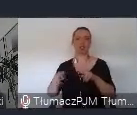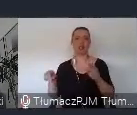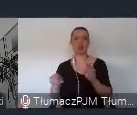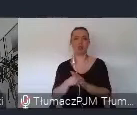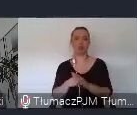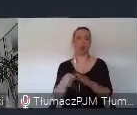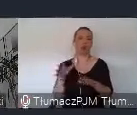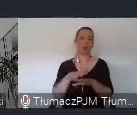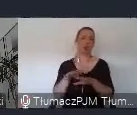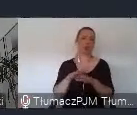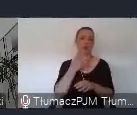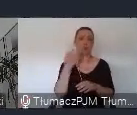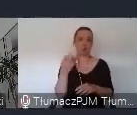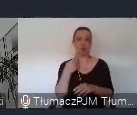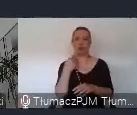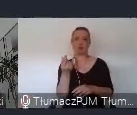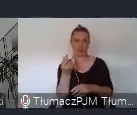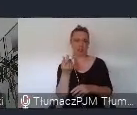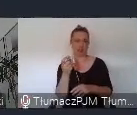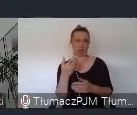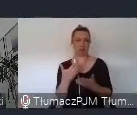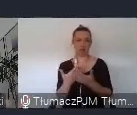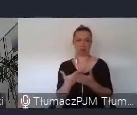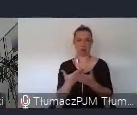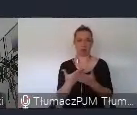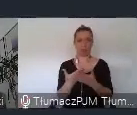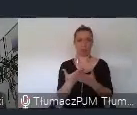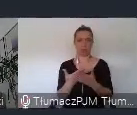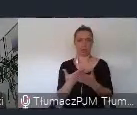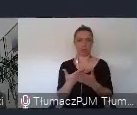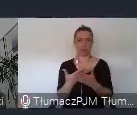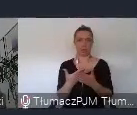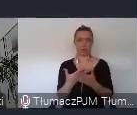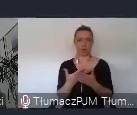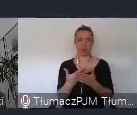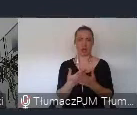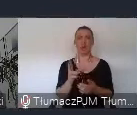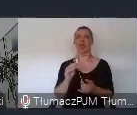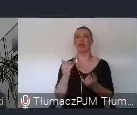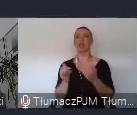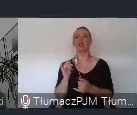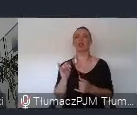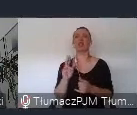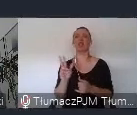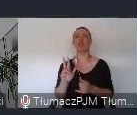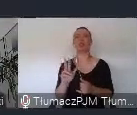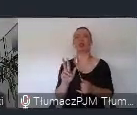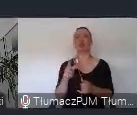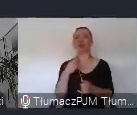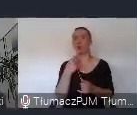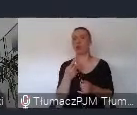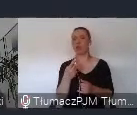chwilę, z czym to się wiąże. W każdym razie na pewno nieefektywny system ciepłowniczy. Jeżeli ktokolwiek usłyszy coś takiego, że mój system ciepłowniczy